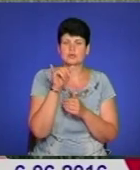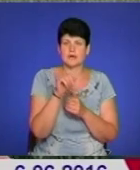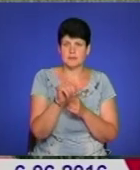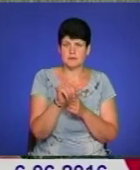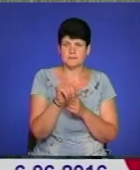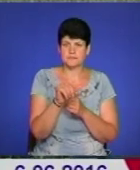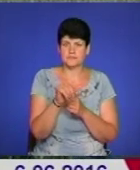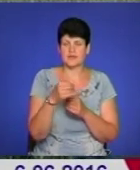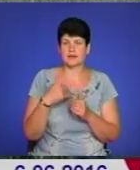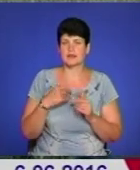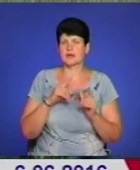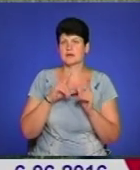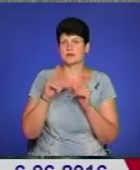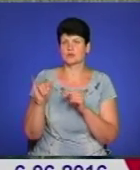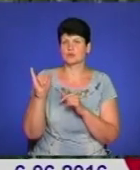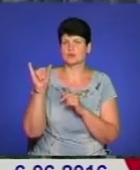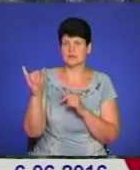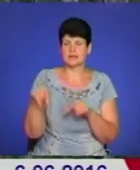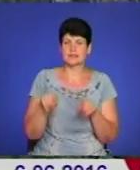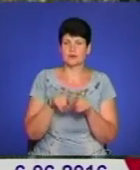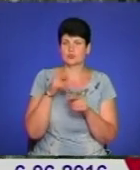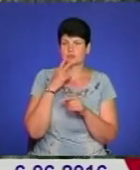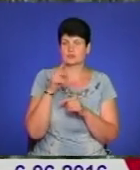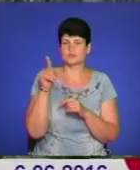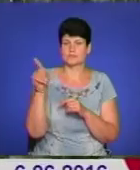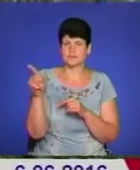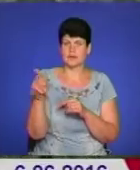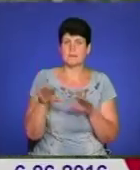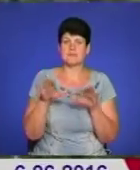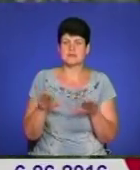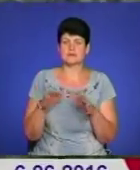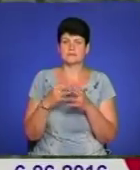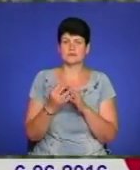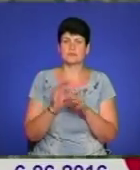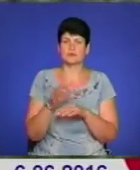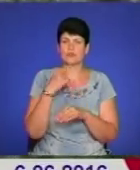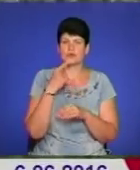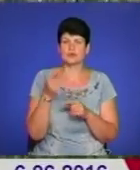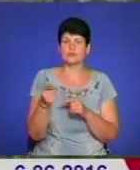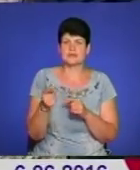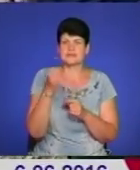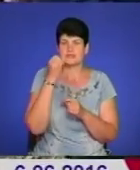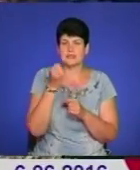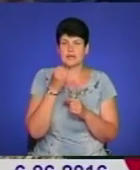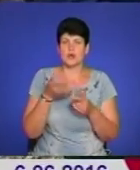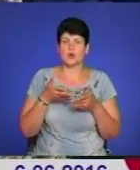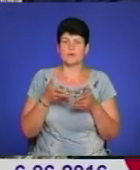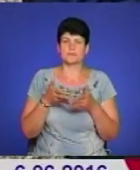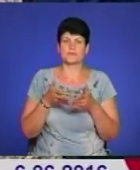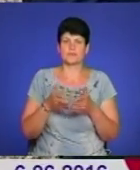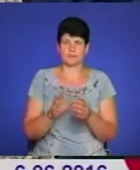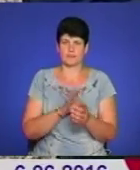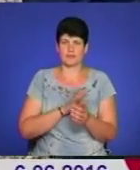їжджу до них і теж дивлюся, що в них. Місцеві аграрії наголошують, Тернопільщина завдяки родючим землям і працьовитим